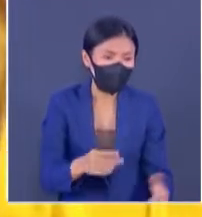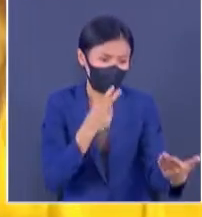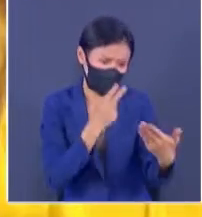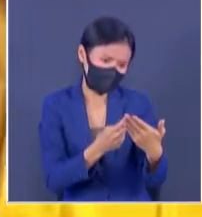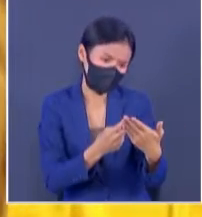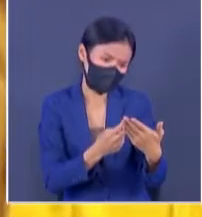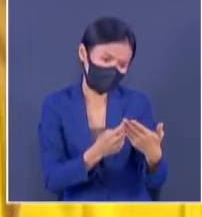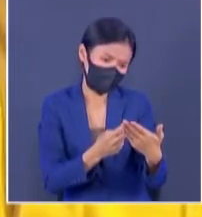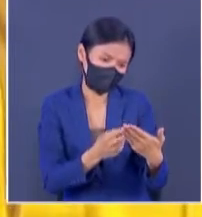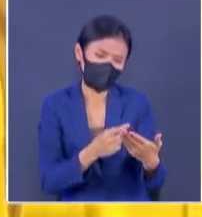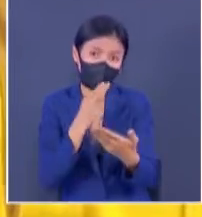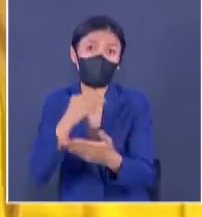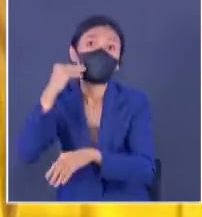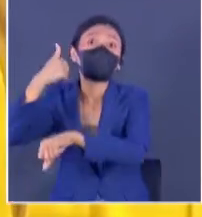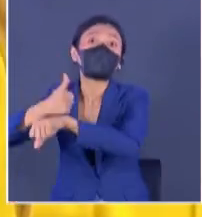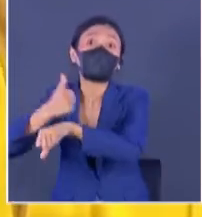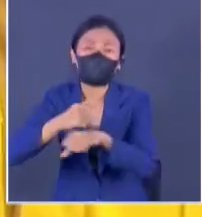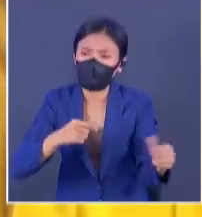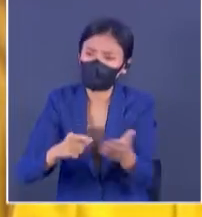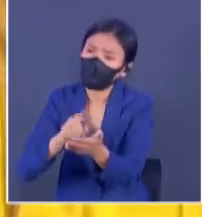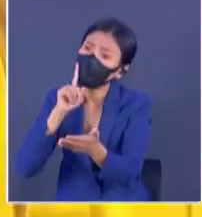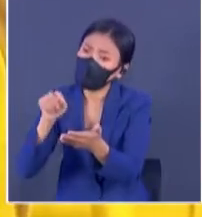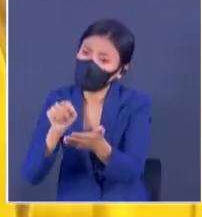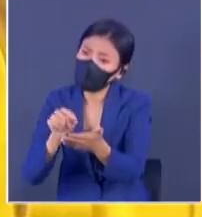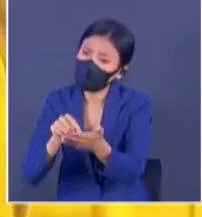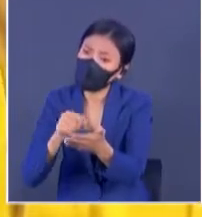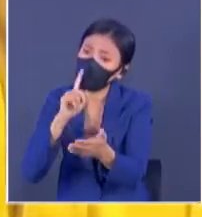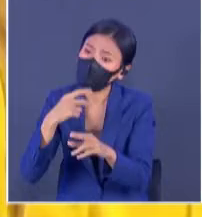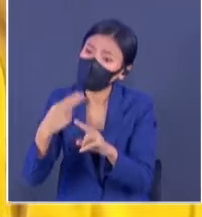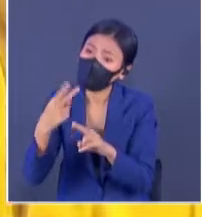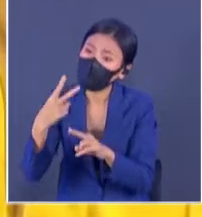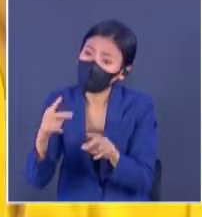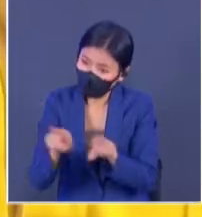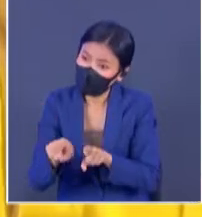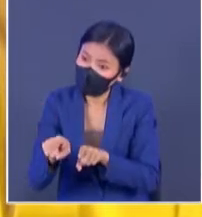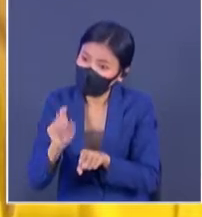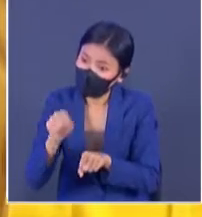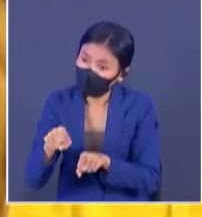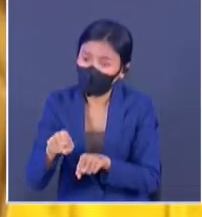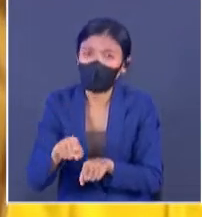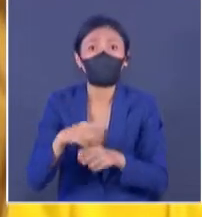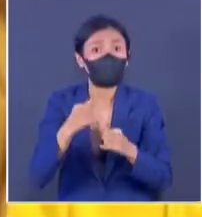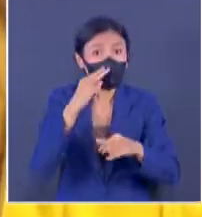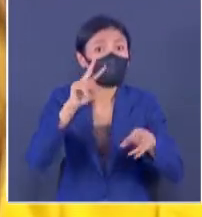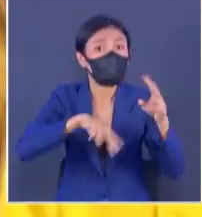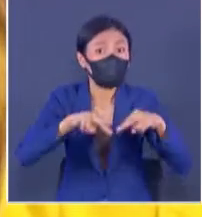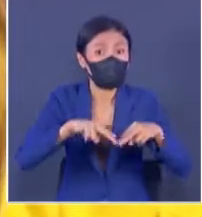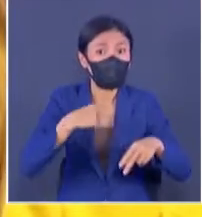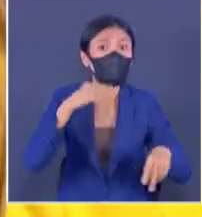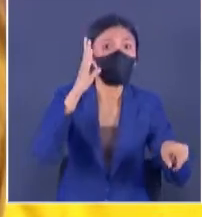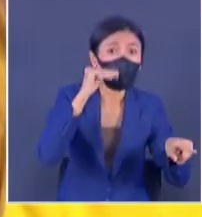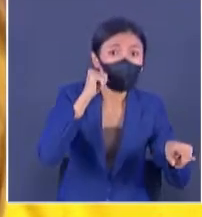บ้านได้ดูและถามว่านามสกุลเดียวกันไหมพอมีการตรวจสอบพบว่านามสกุลของนายบุญเที่ยง